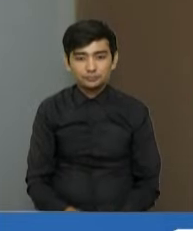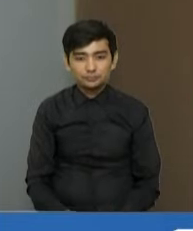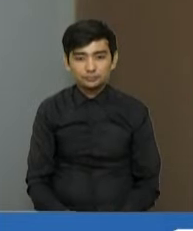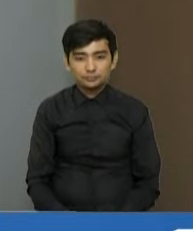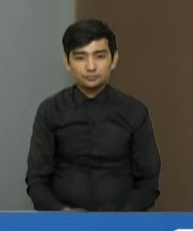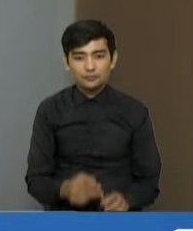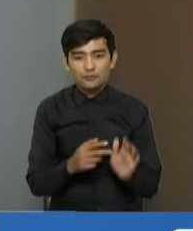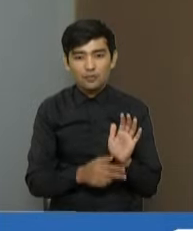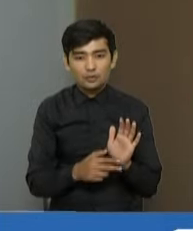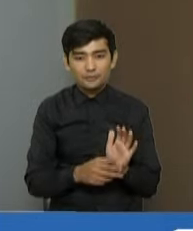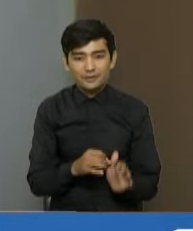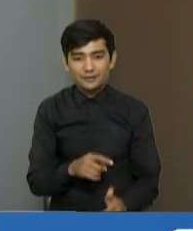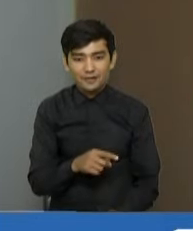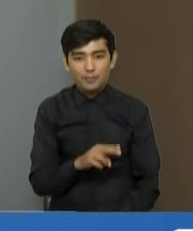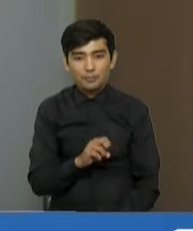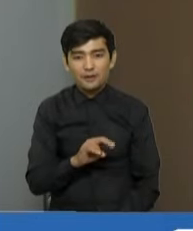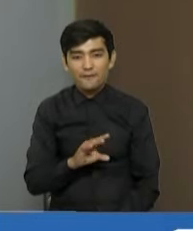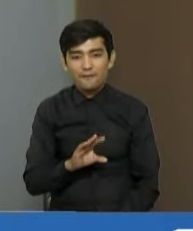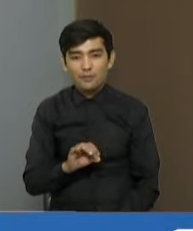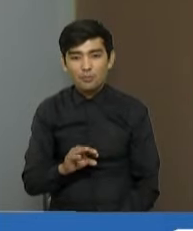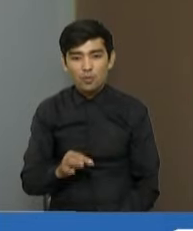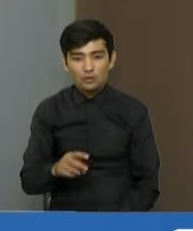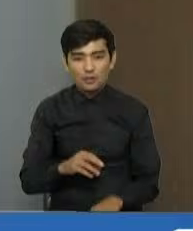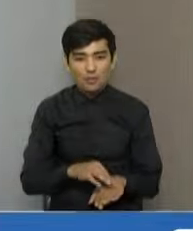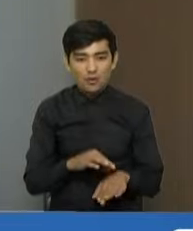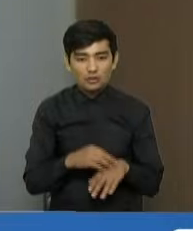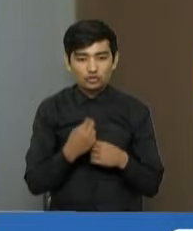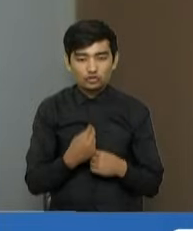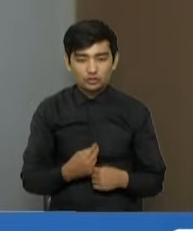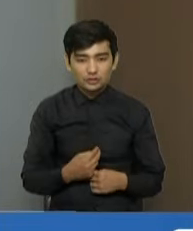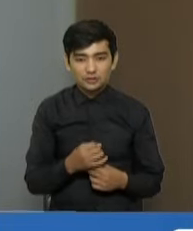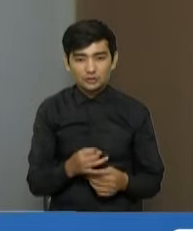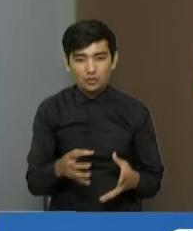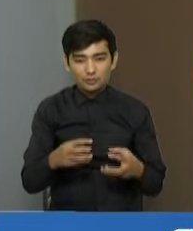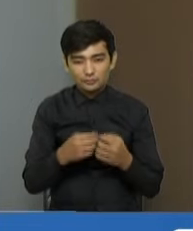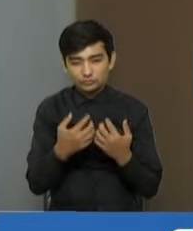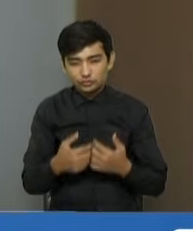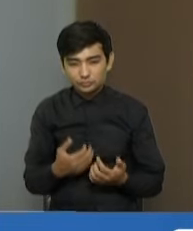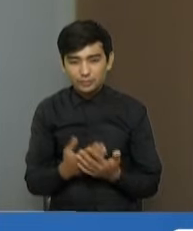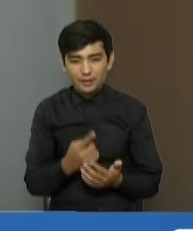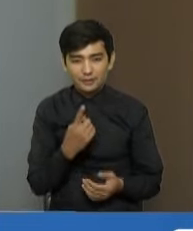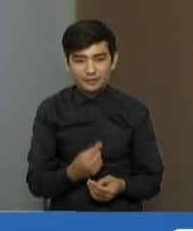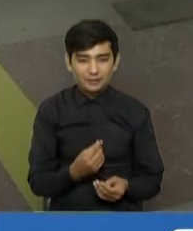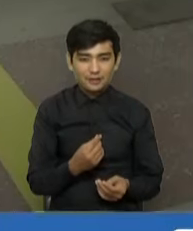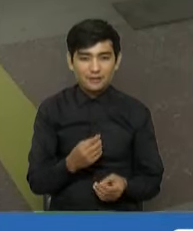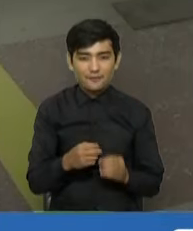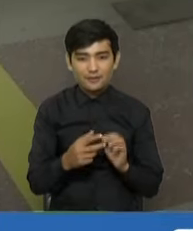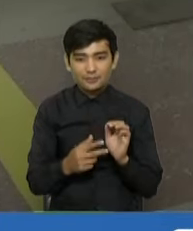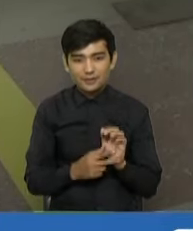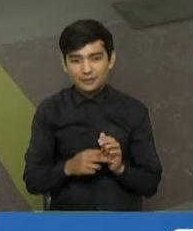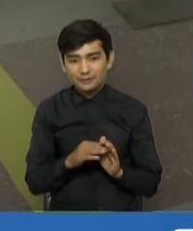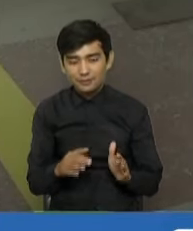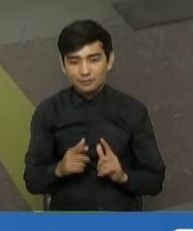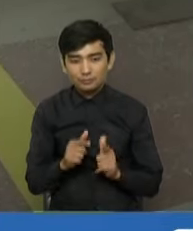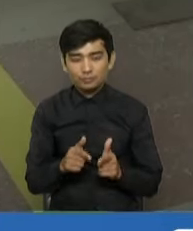Қалғандарының 80-і пневмония дертімен ем алып жатыр. Орта есеппен алғанда күнделікті 18 баладан. Ал